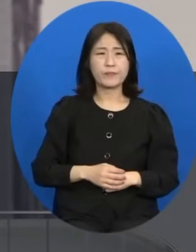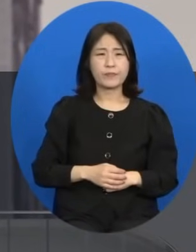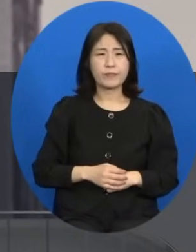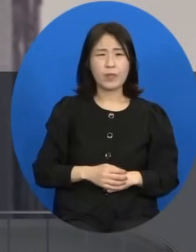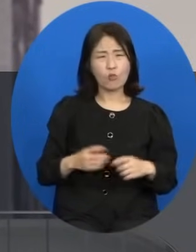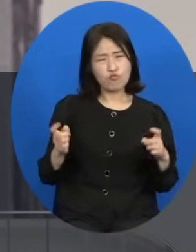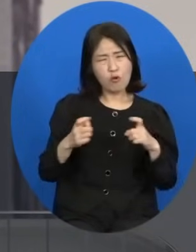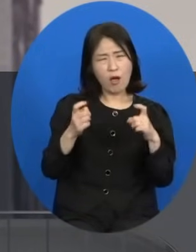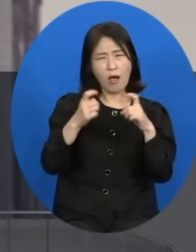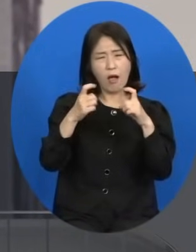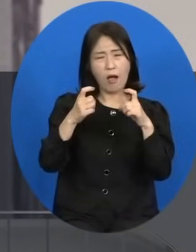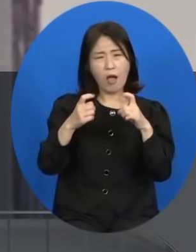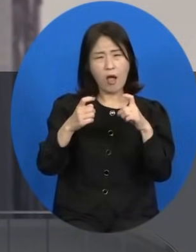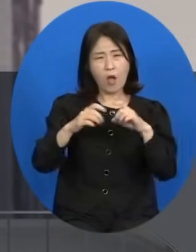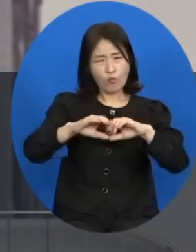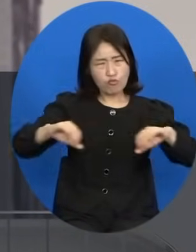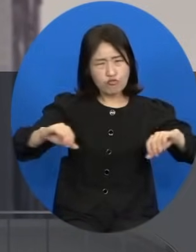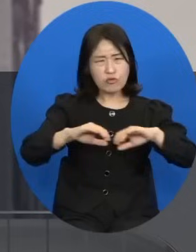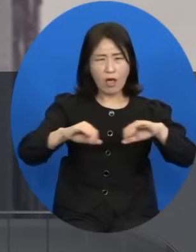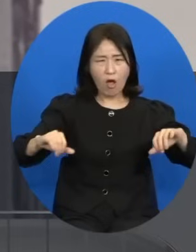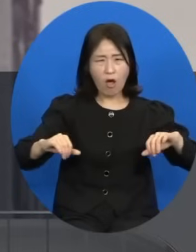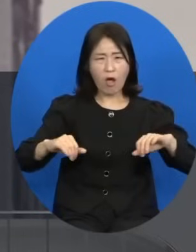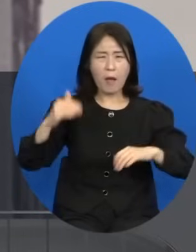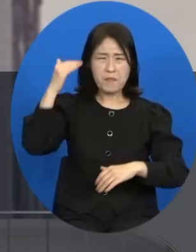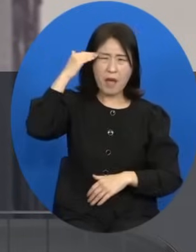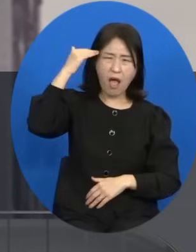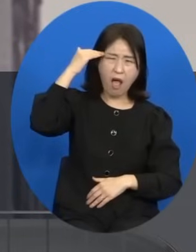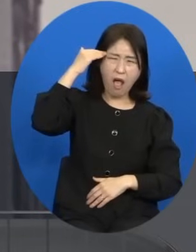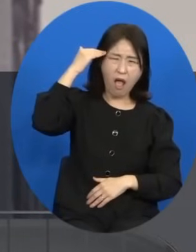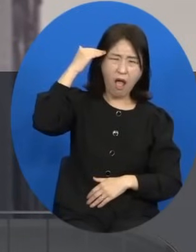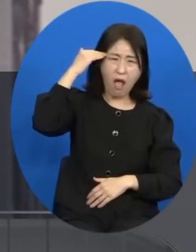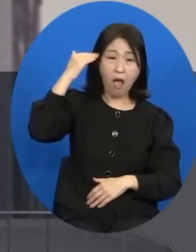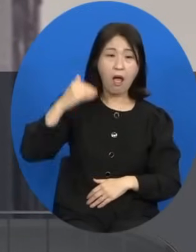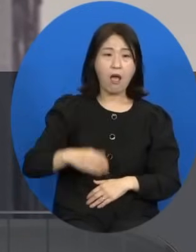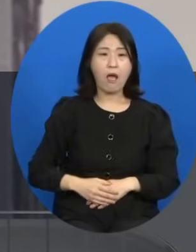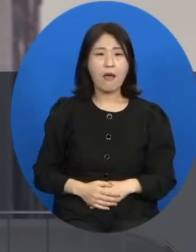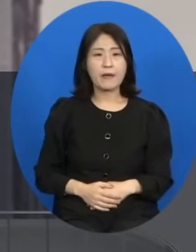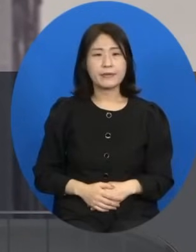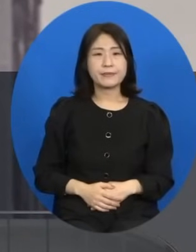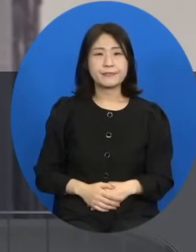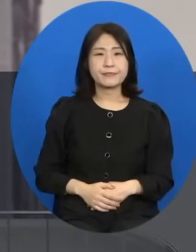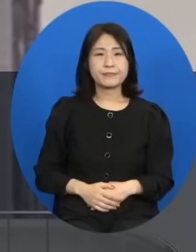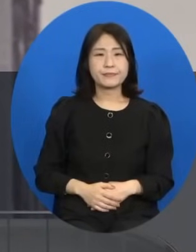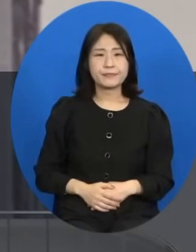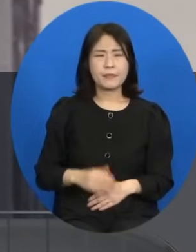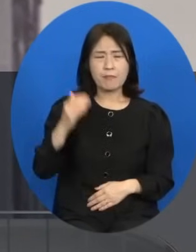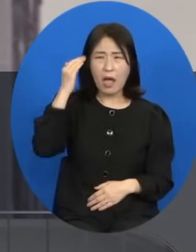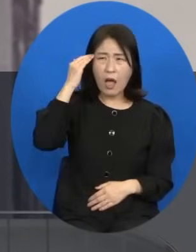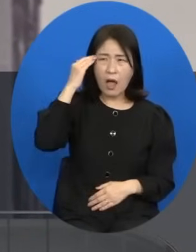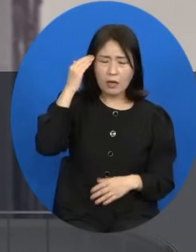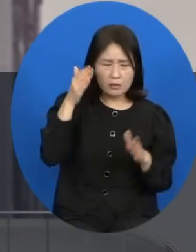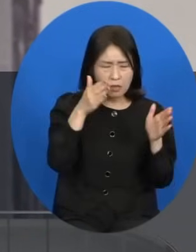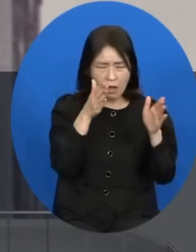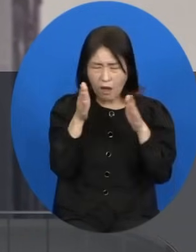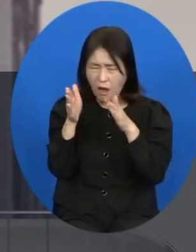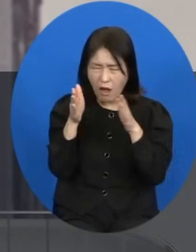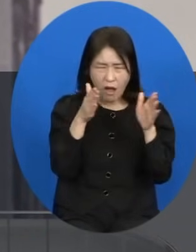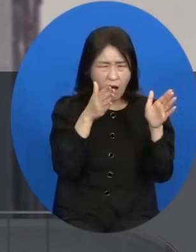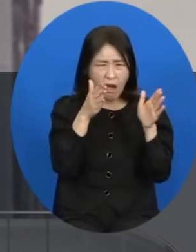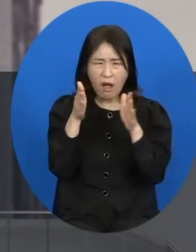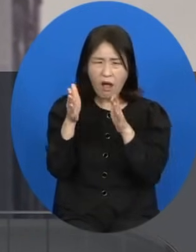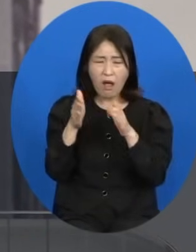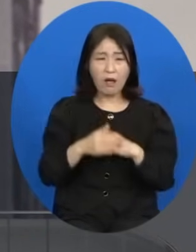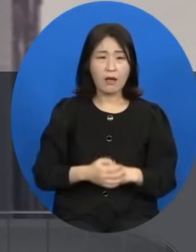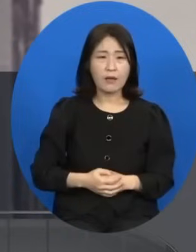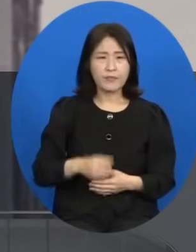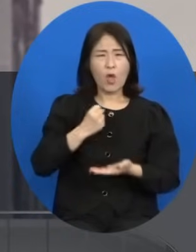불화 분열 방해와 분산 자꾸 우리의 시선을 흐트 버리는 거야 험담